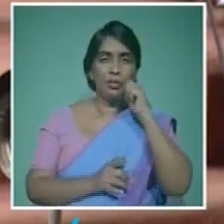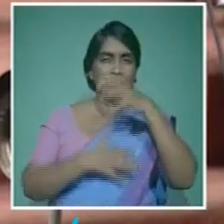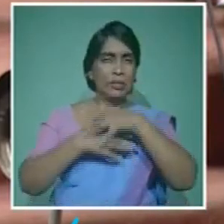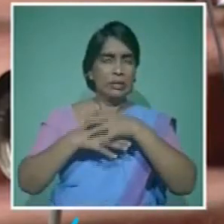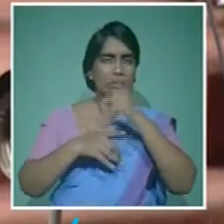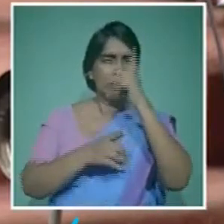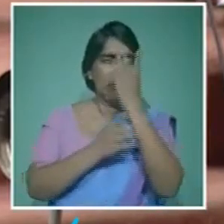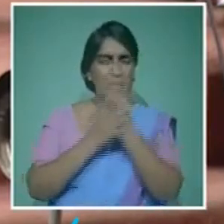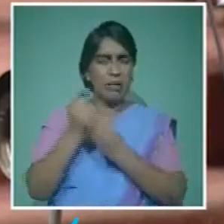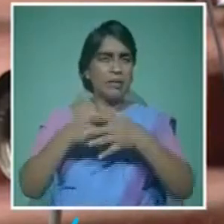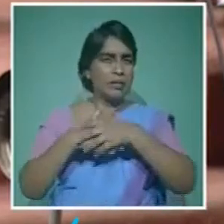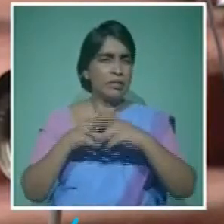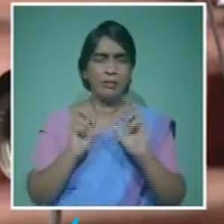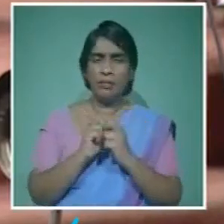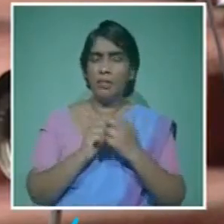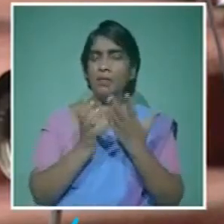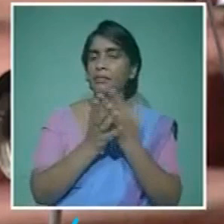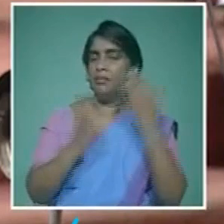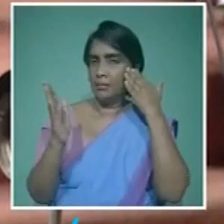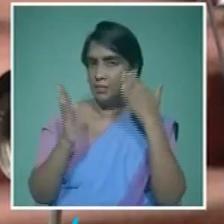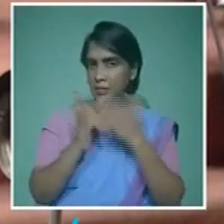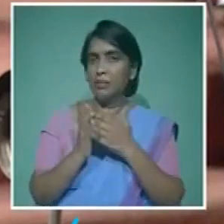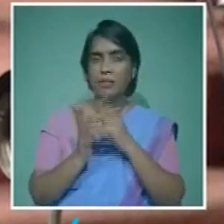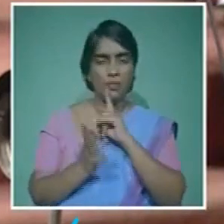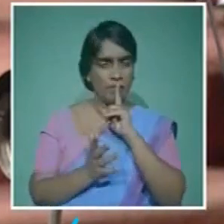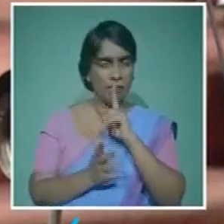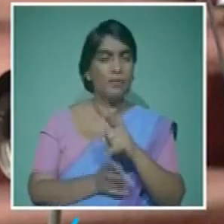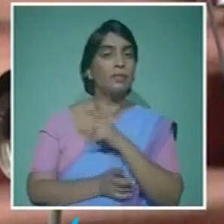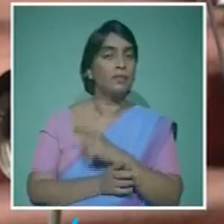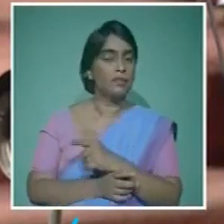விஷயம்தான். என்னென்றால்